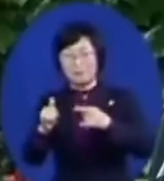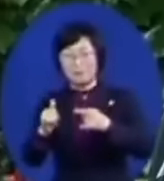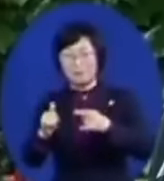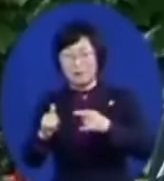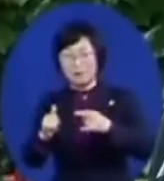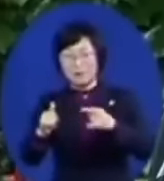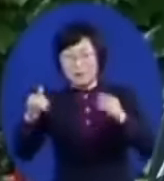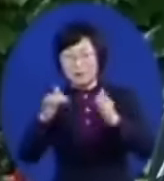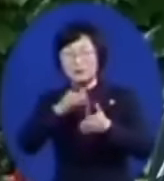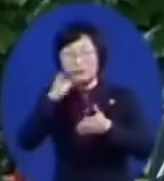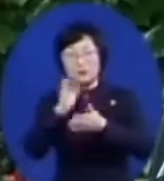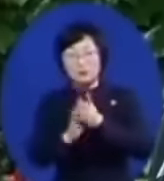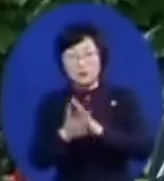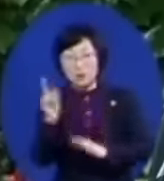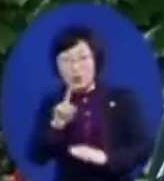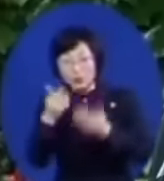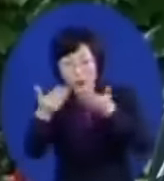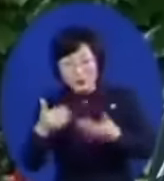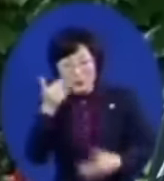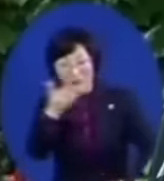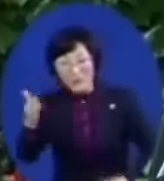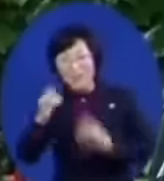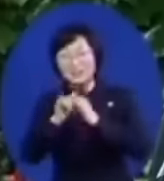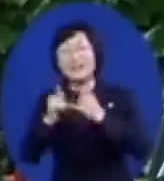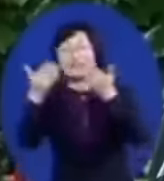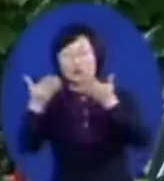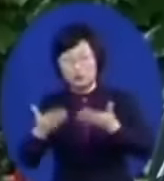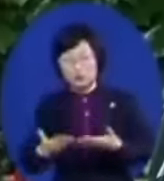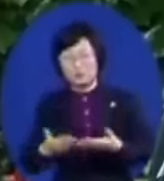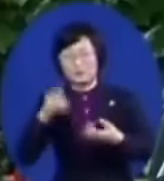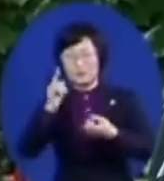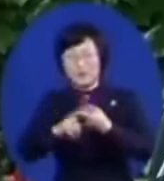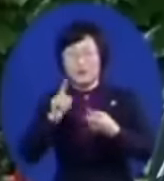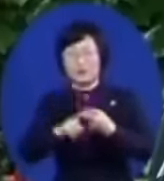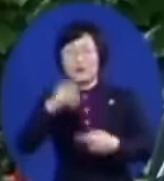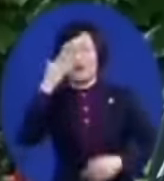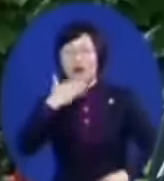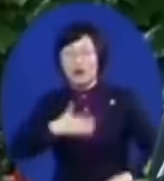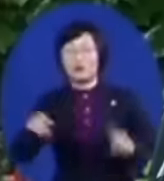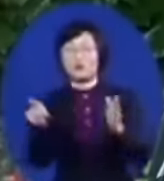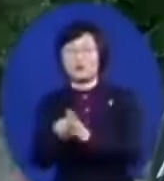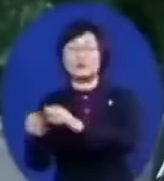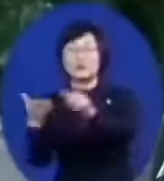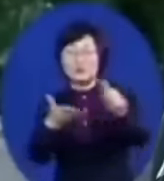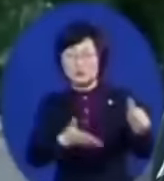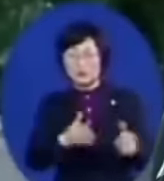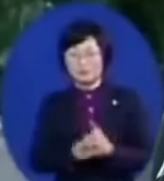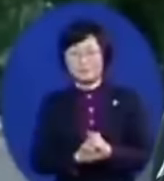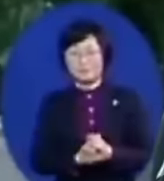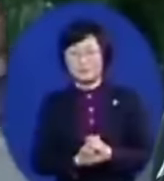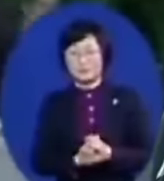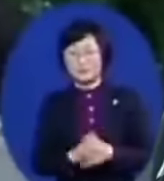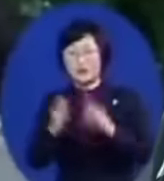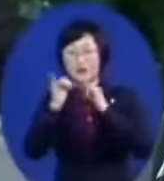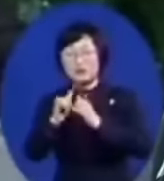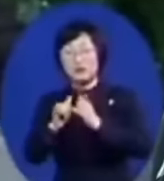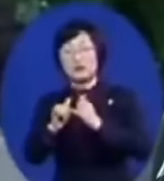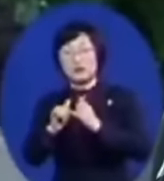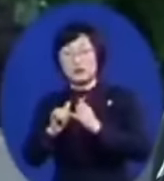뭐하는 분이냐고요? 상 주시는 이심을 알고 믿어야 되는 것입니다. 상